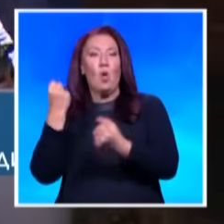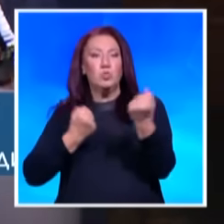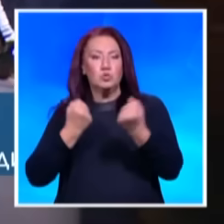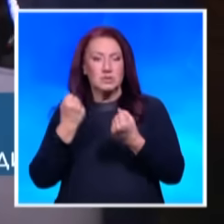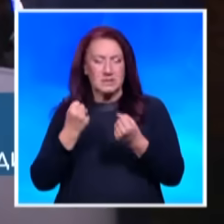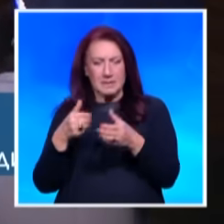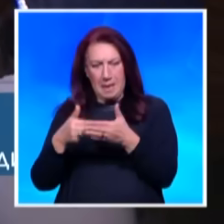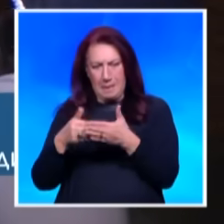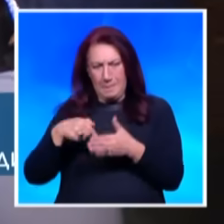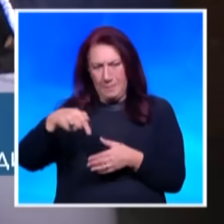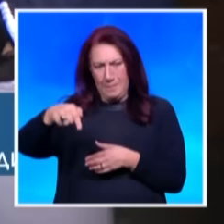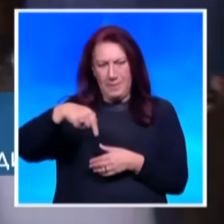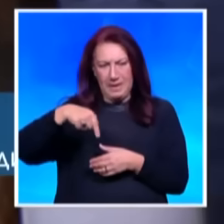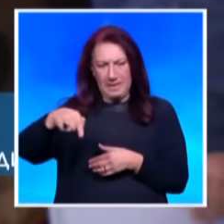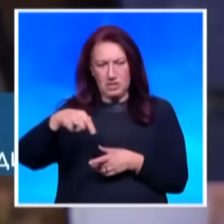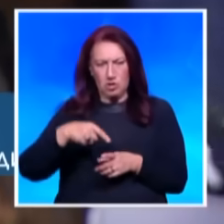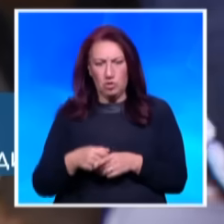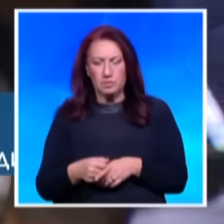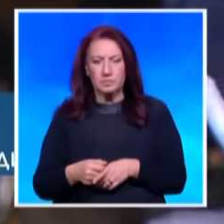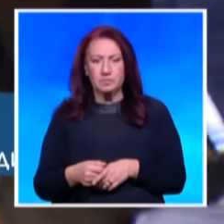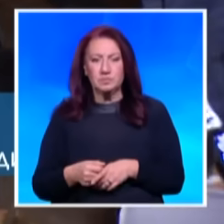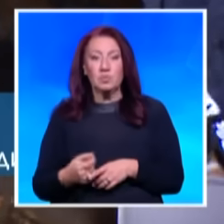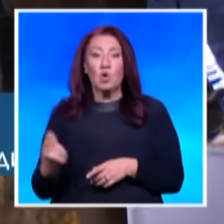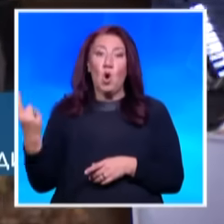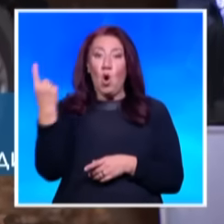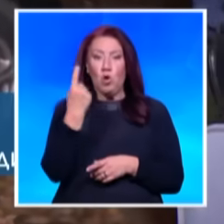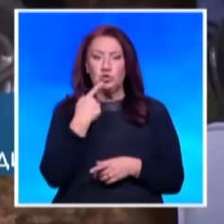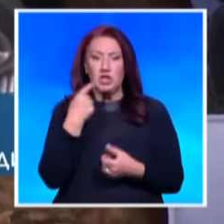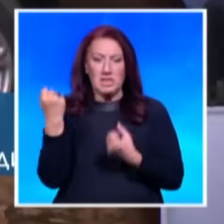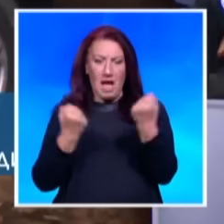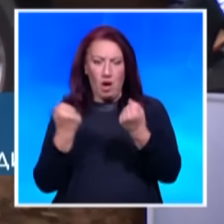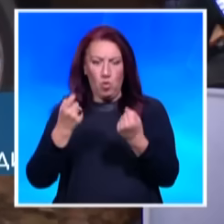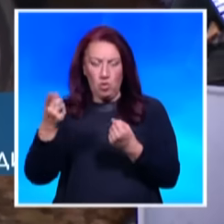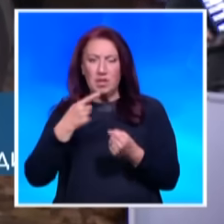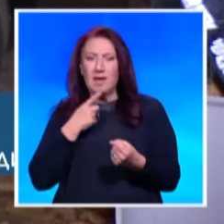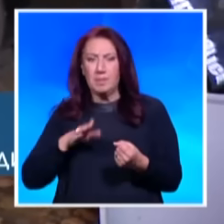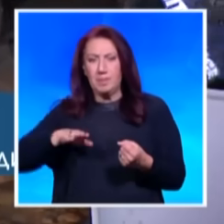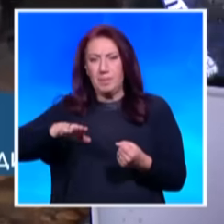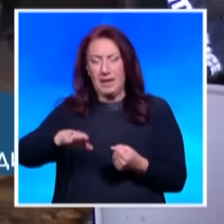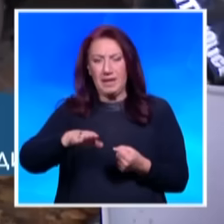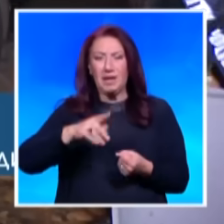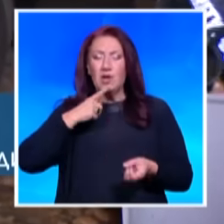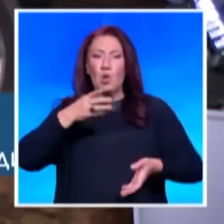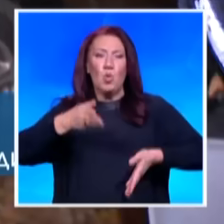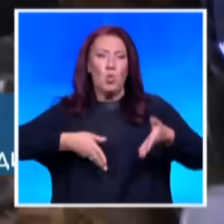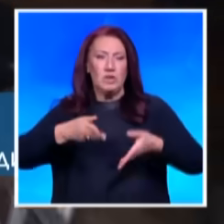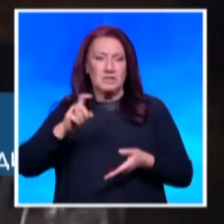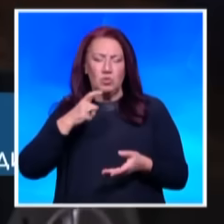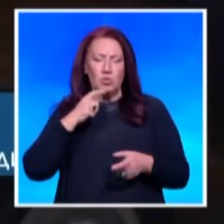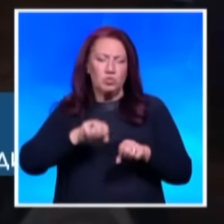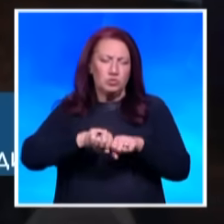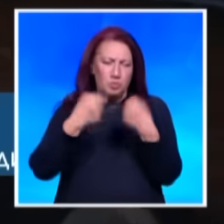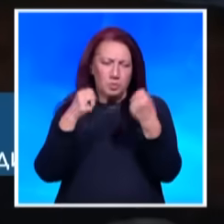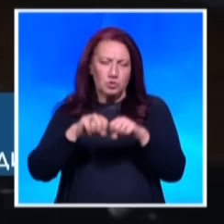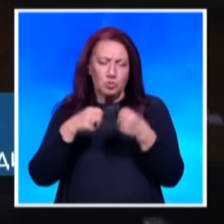в близост до тази кола. Разбира се, и друг автомобил, паркиран на Гурко, е с такива щети, каквито само може